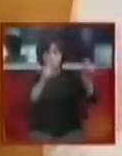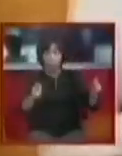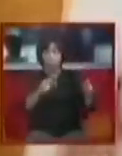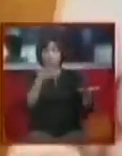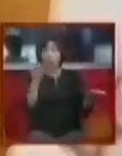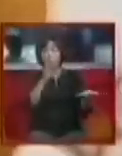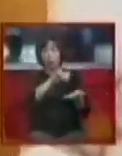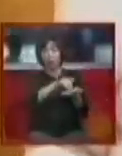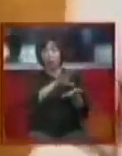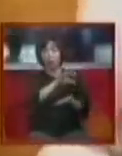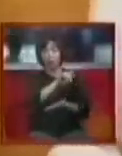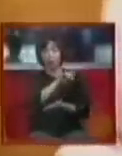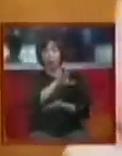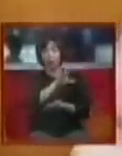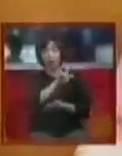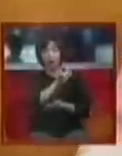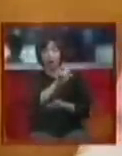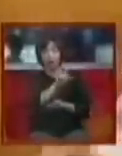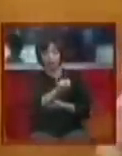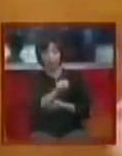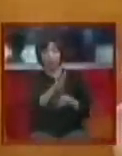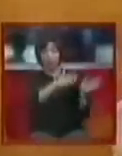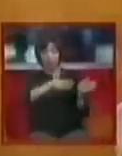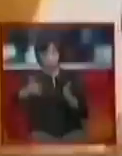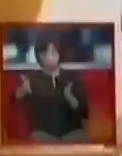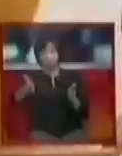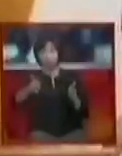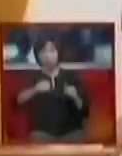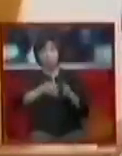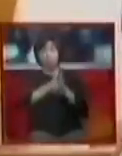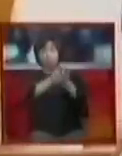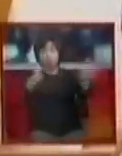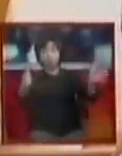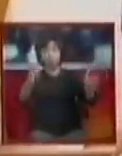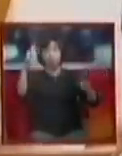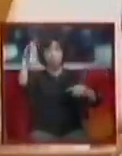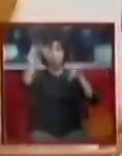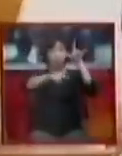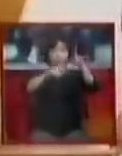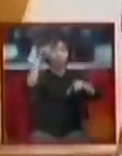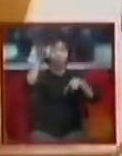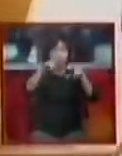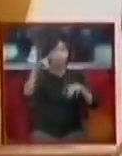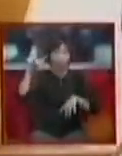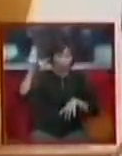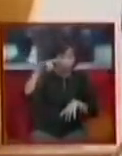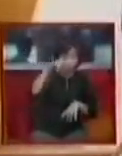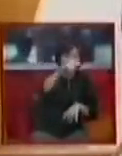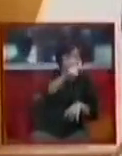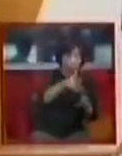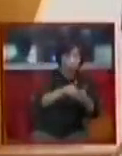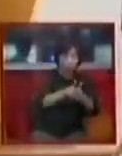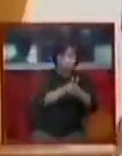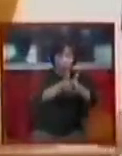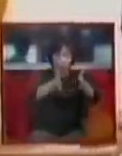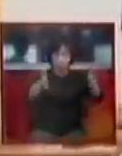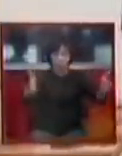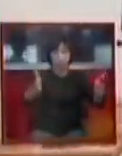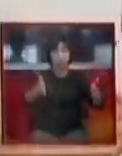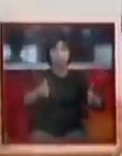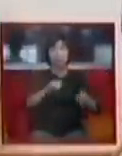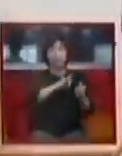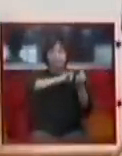Katiklan. Nakalatag na rin po ang plano upang palawakin ang runway nito. Magkakaroon pa po yan na mga